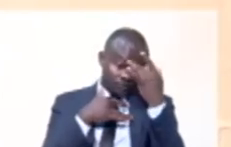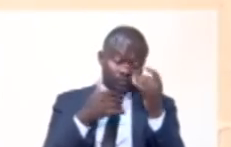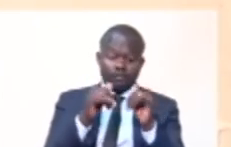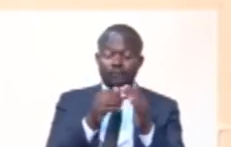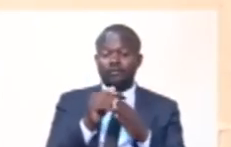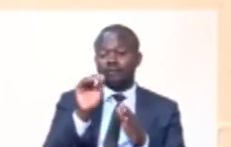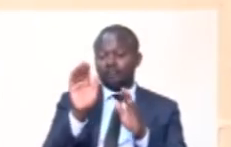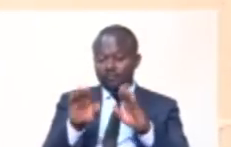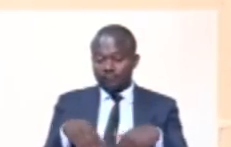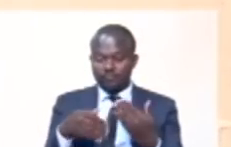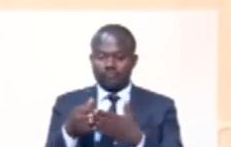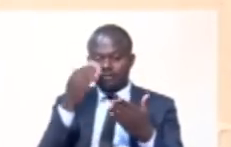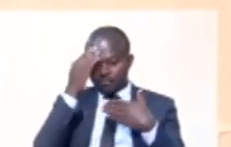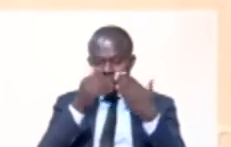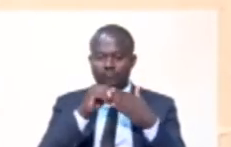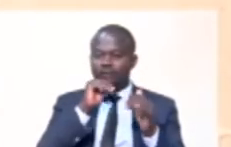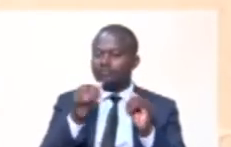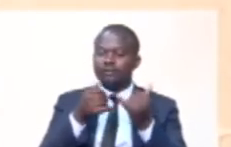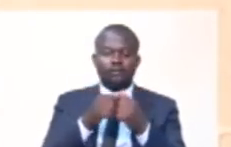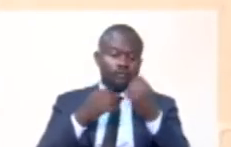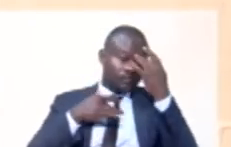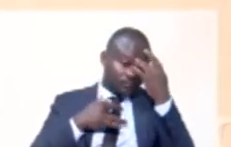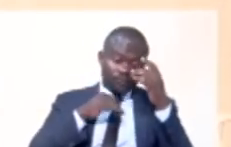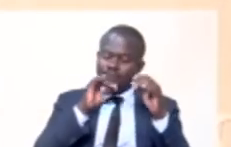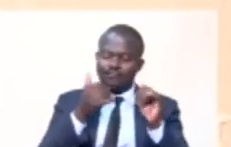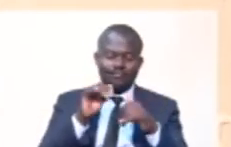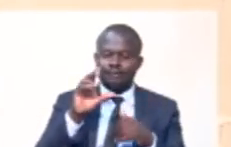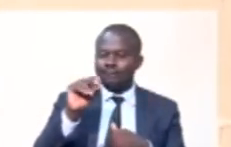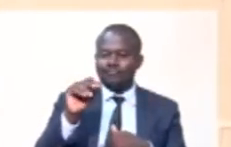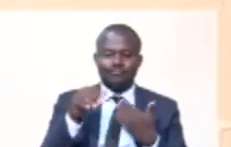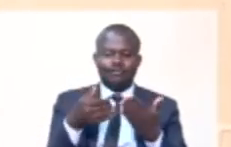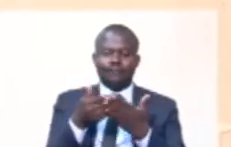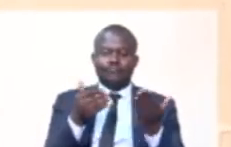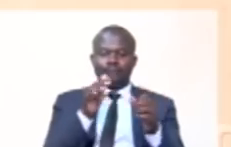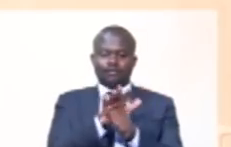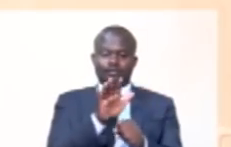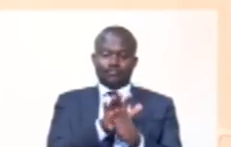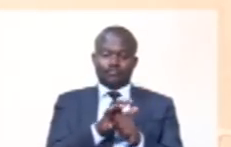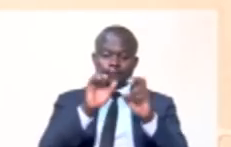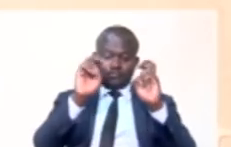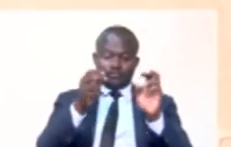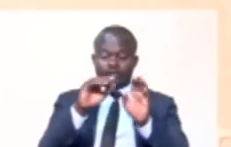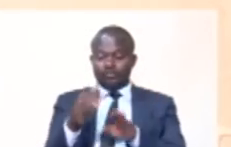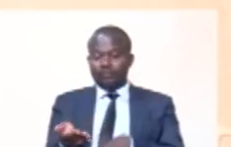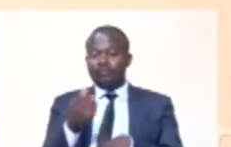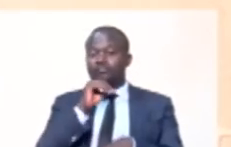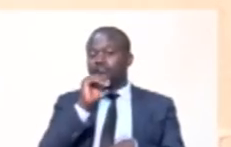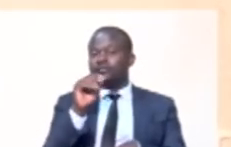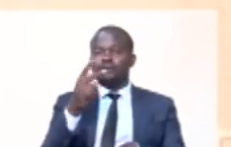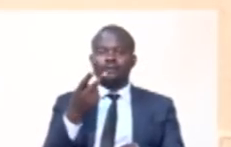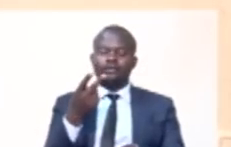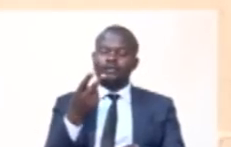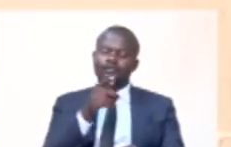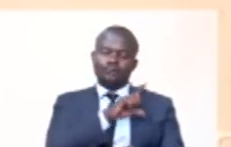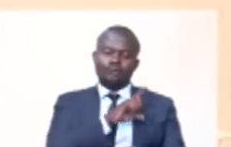bayireke, imikino bayireke kuko nta ukina n'indwara, nta ukina n'icyorezo. Cyane cyane ko urupfu ntabwo ari second chance.